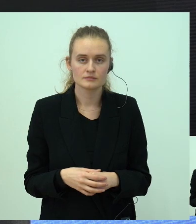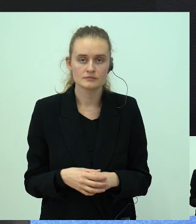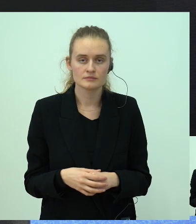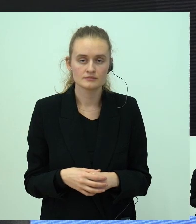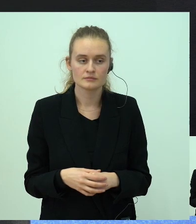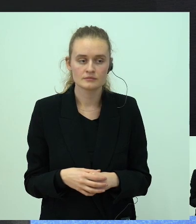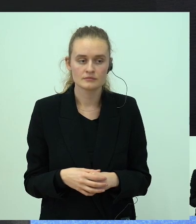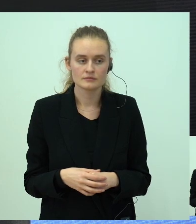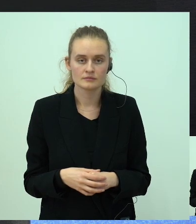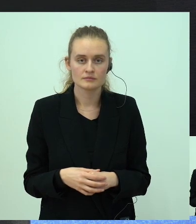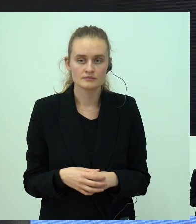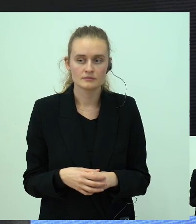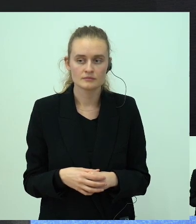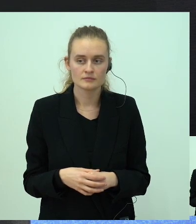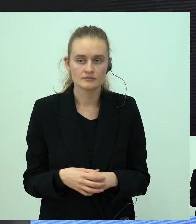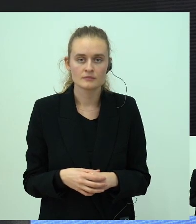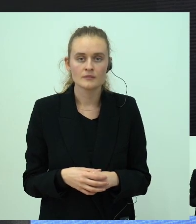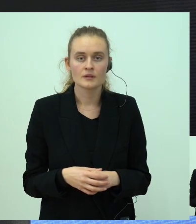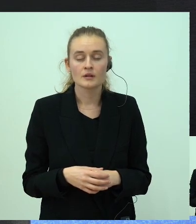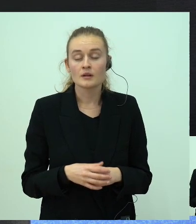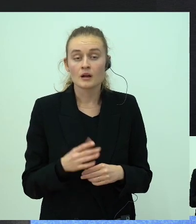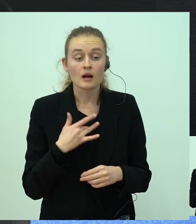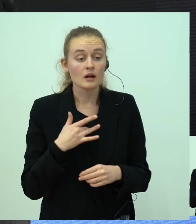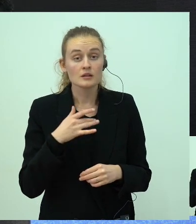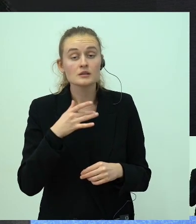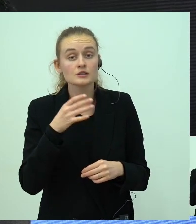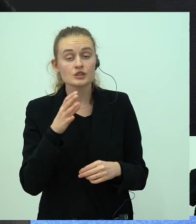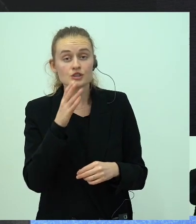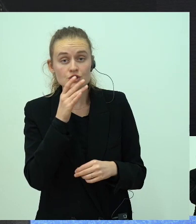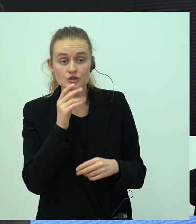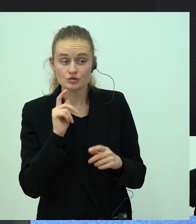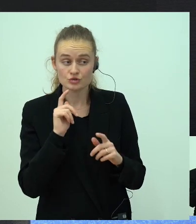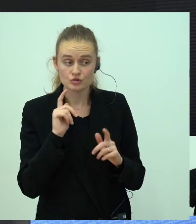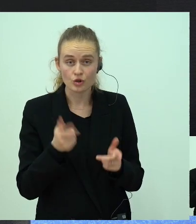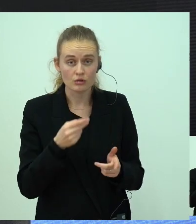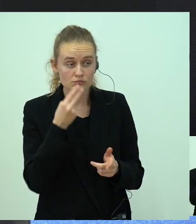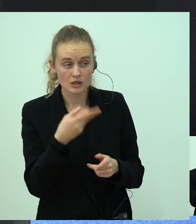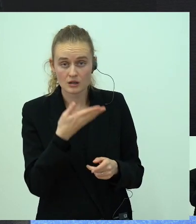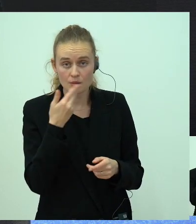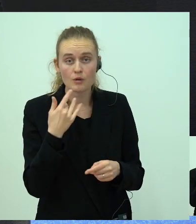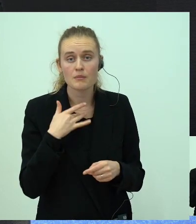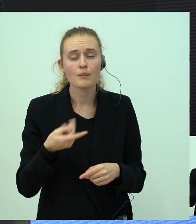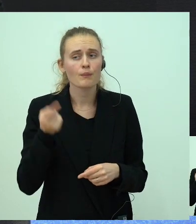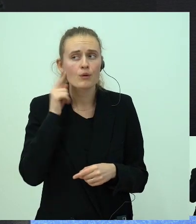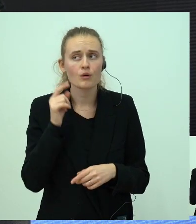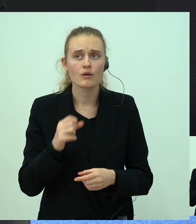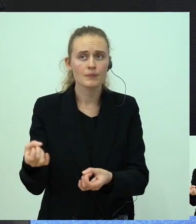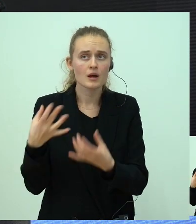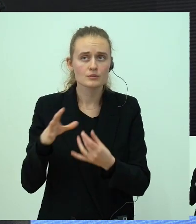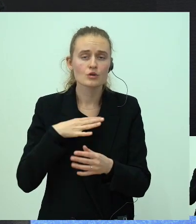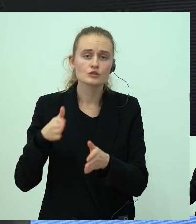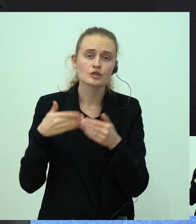Tačiau apie žydus yra girdėta iš šeimų pasakojimų, o tie pasakojimai,